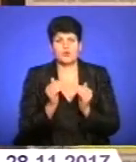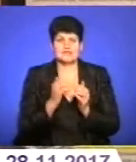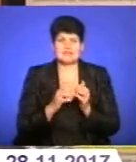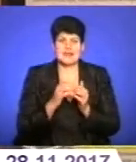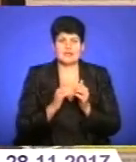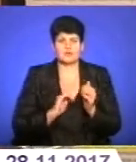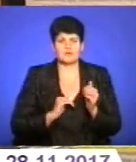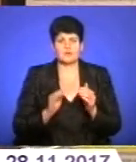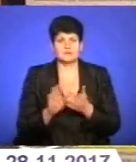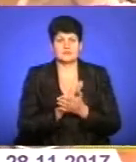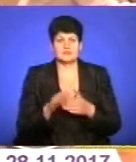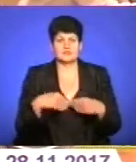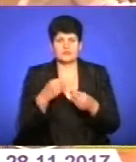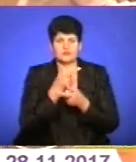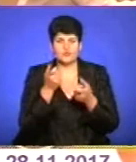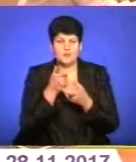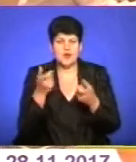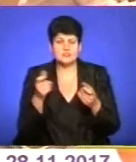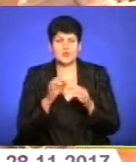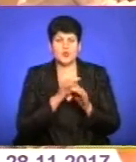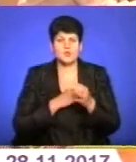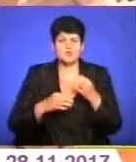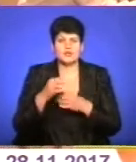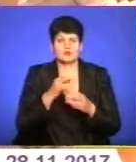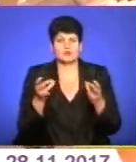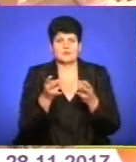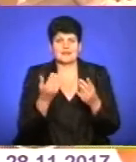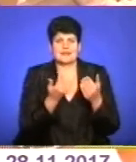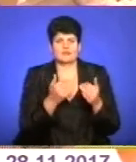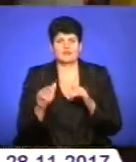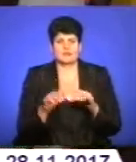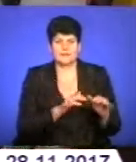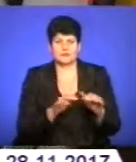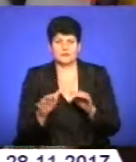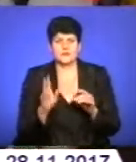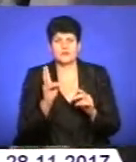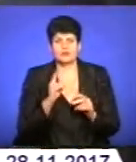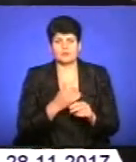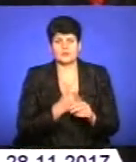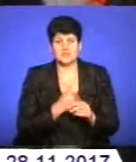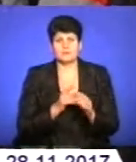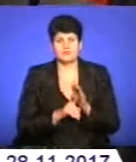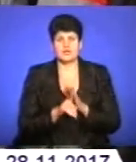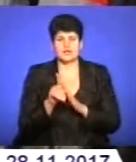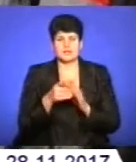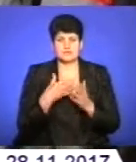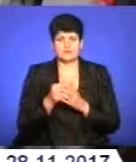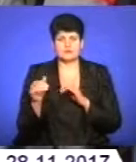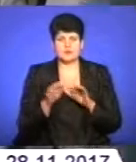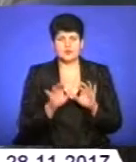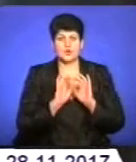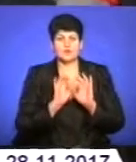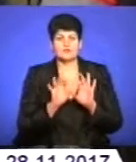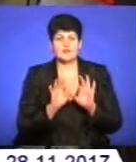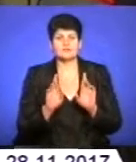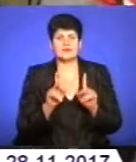бізнесу безкоштовно надаватимуть інформацію та консультації, що необхідні для їхньої діяльності. Тим, хто бажає започаткувати власну справу,